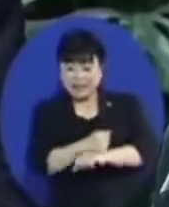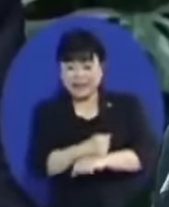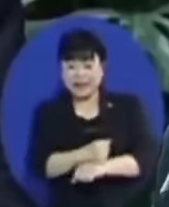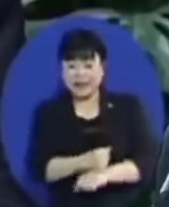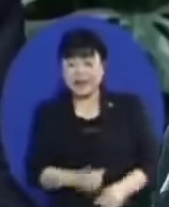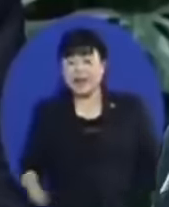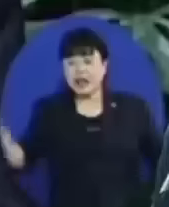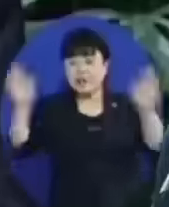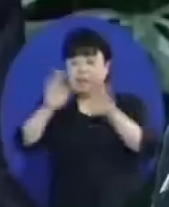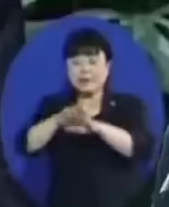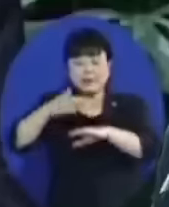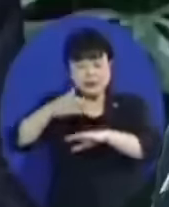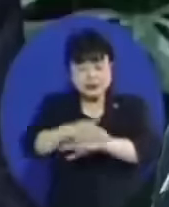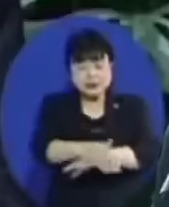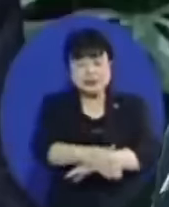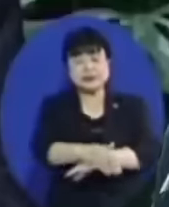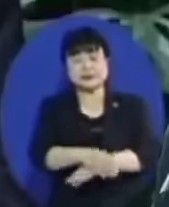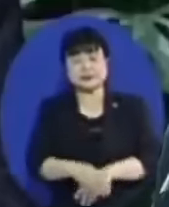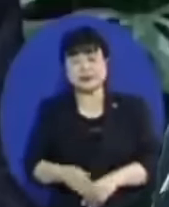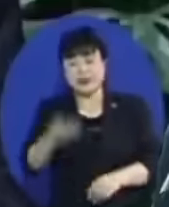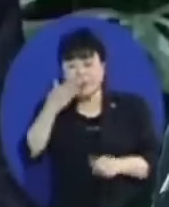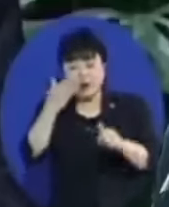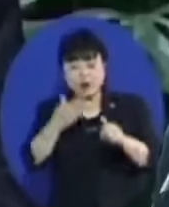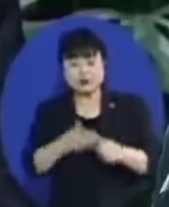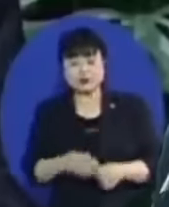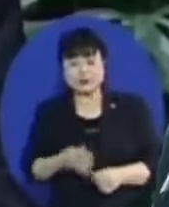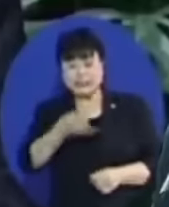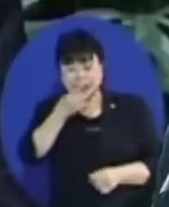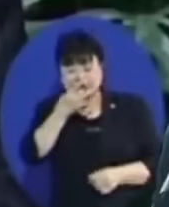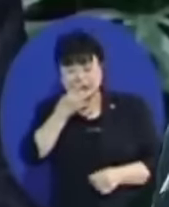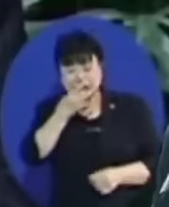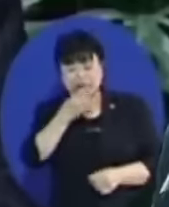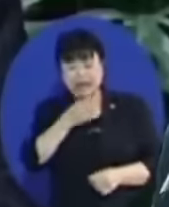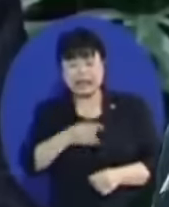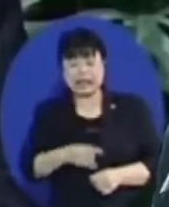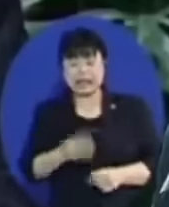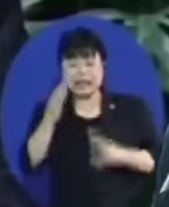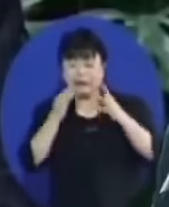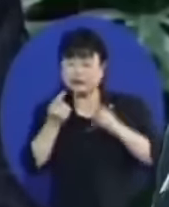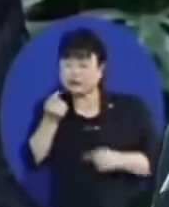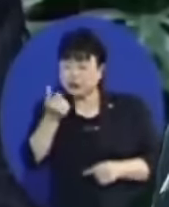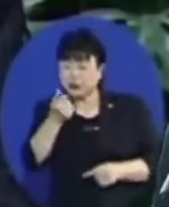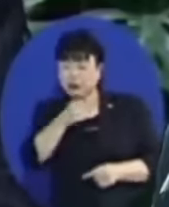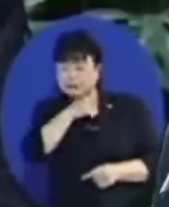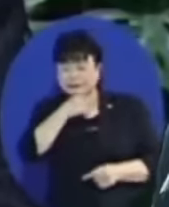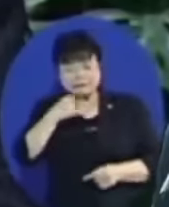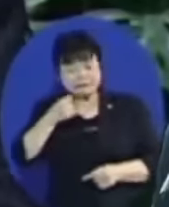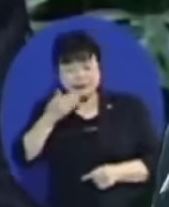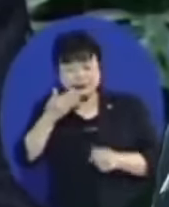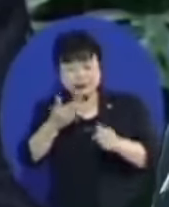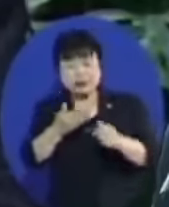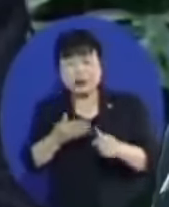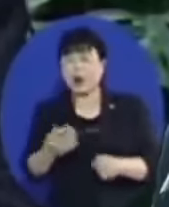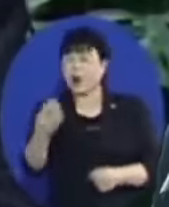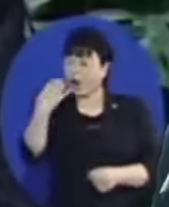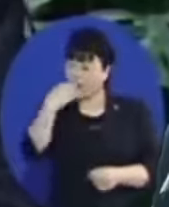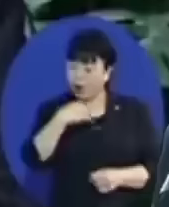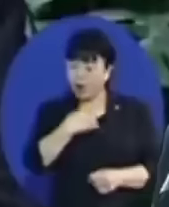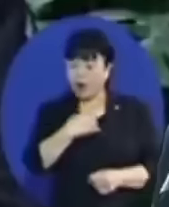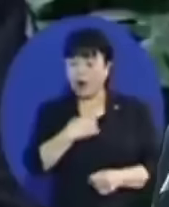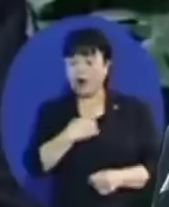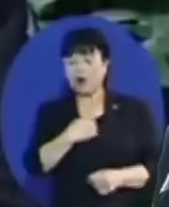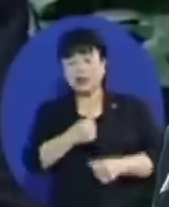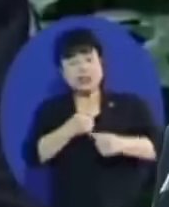저녁이 되니까 음식이라고 주는데 알랑미 조그만에다가 바다풀 몇 개를 얹어서 주는데 그건 먹고는 기어도